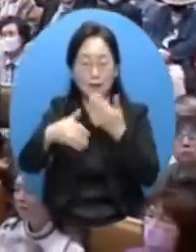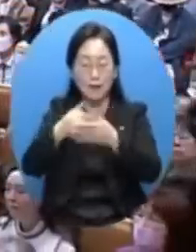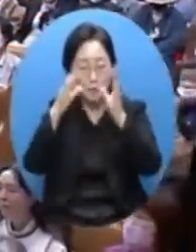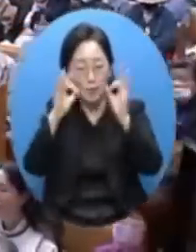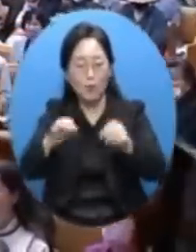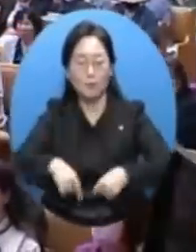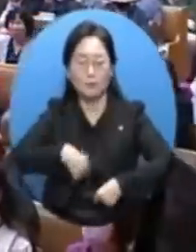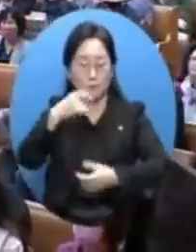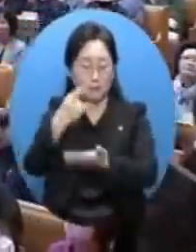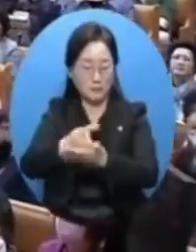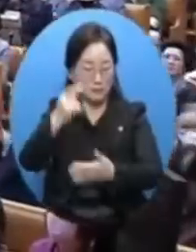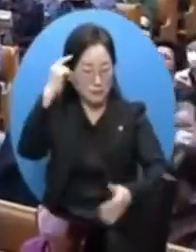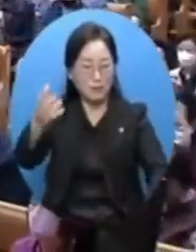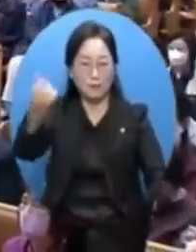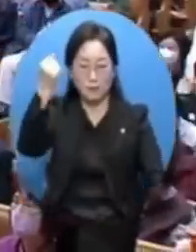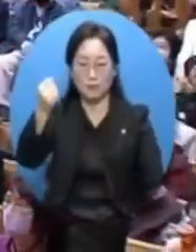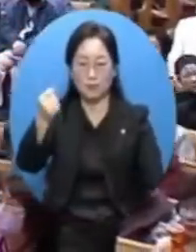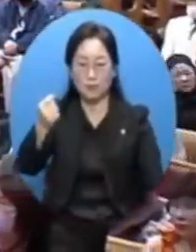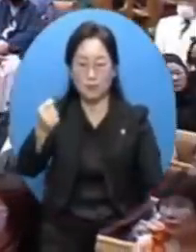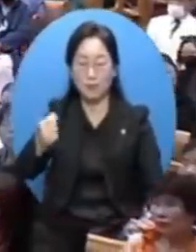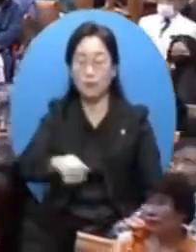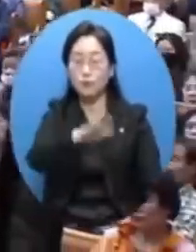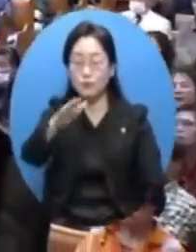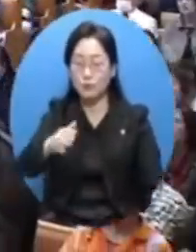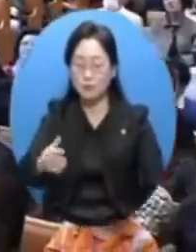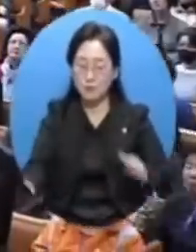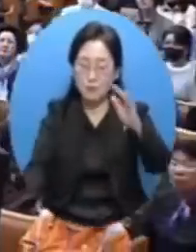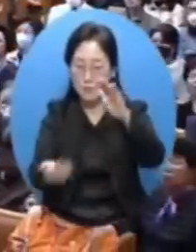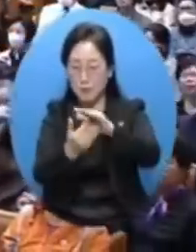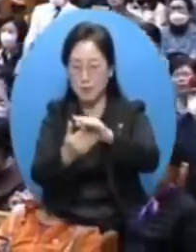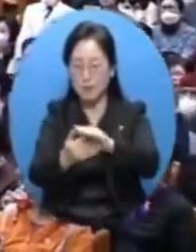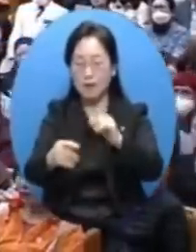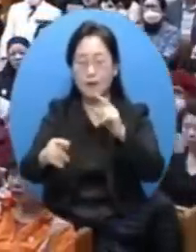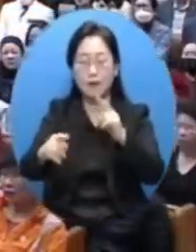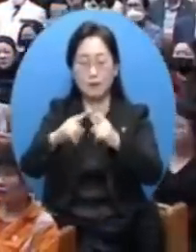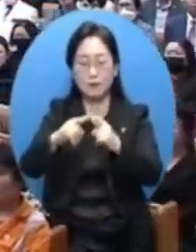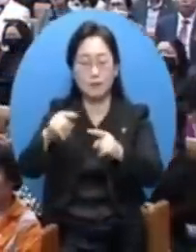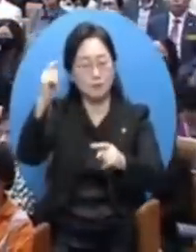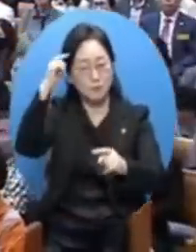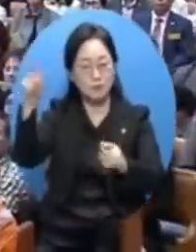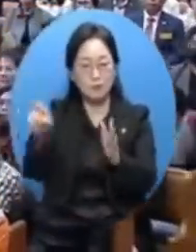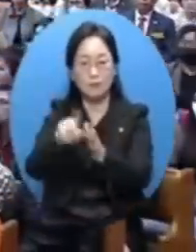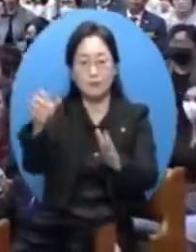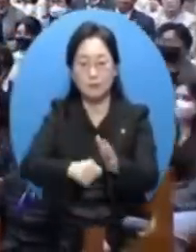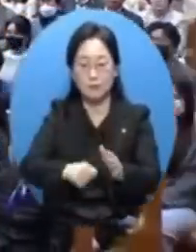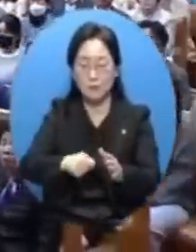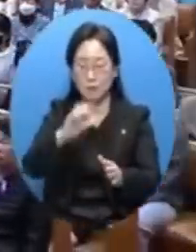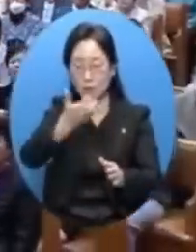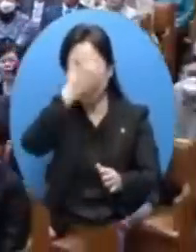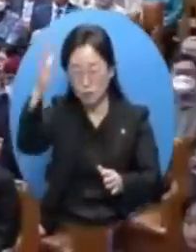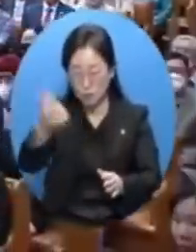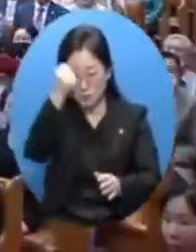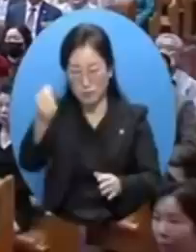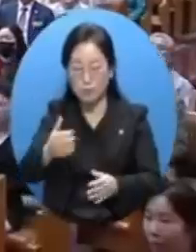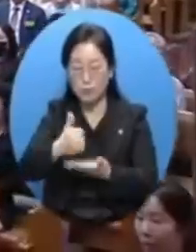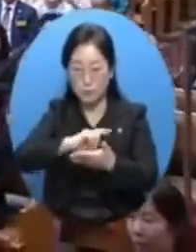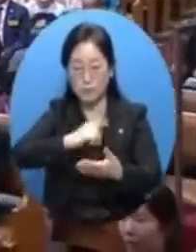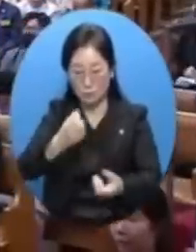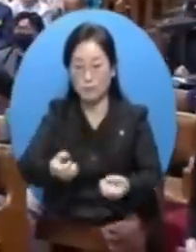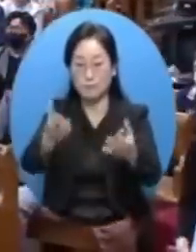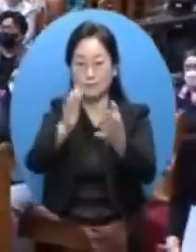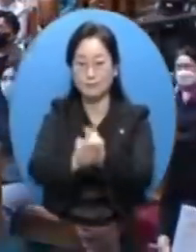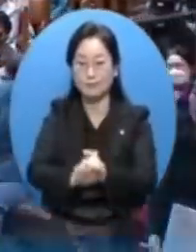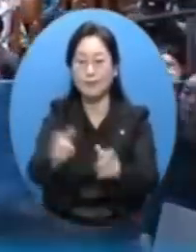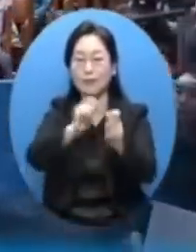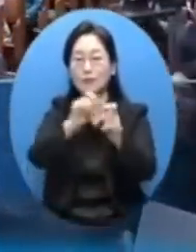성경은 말씀합니다. 절대근정의 믿음의 사람들이 되어야 됩니다. 거룩한 꿈을 꾸고 믿고 나가는 여러분 모두가 되기를 주님의 이름으로 축원합니다. 히브리서